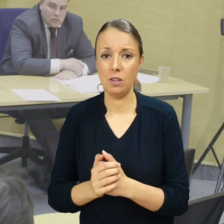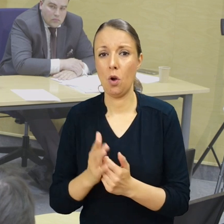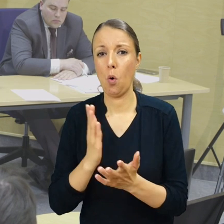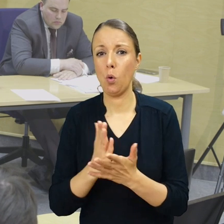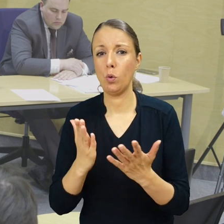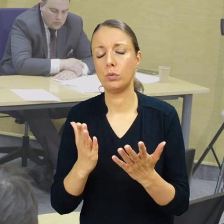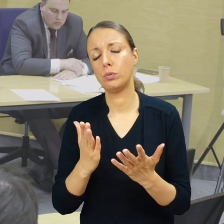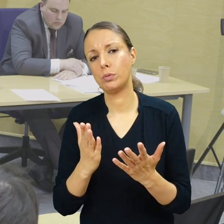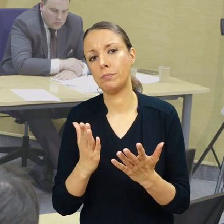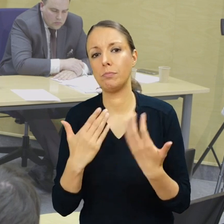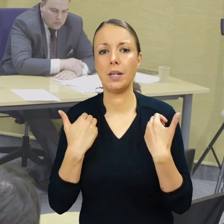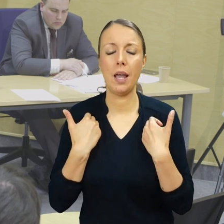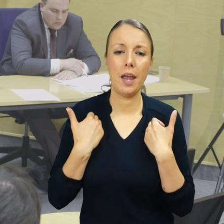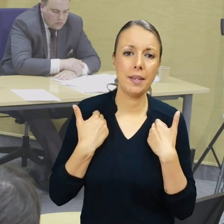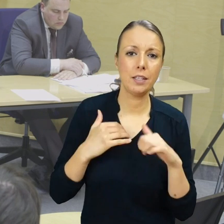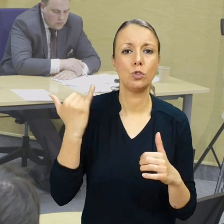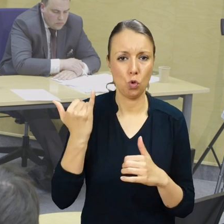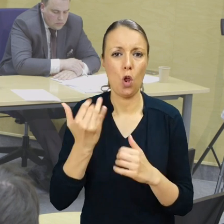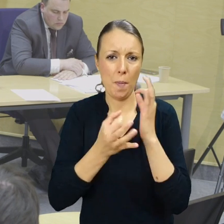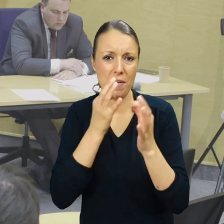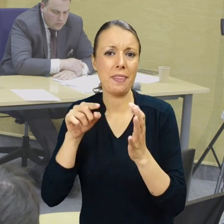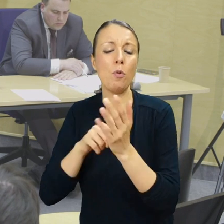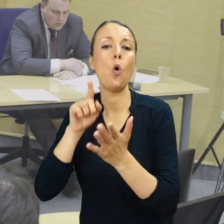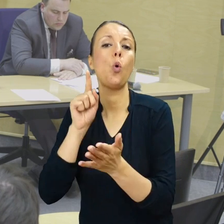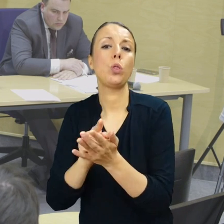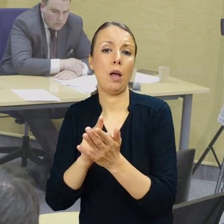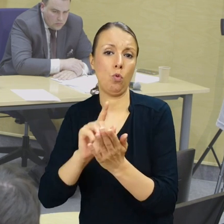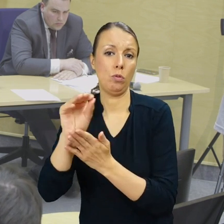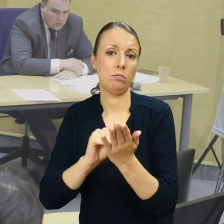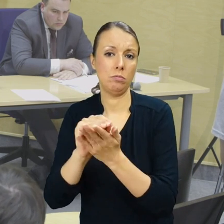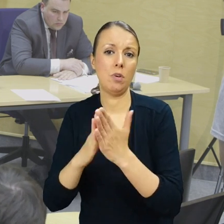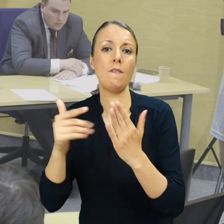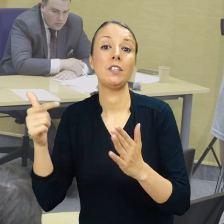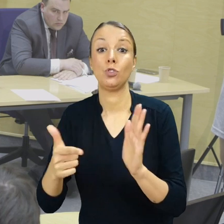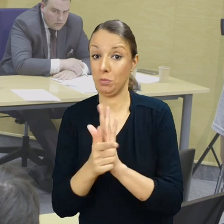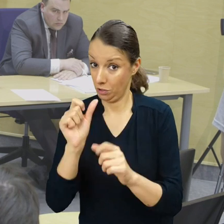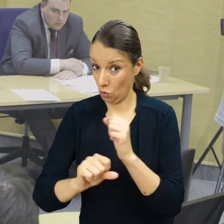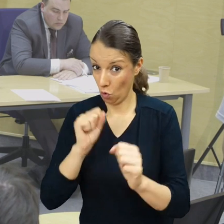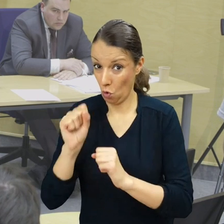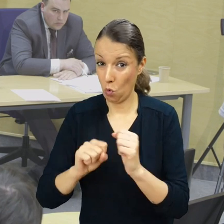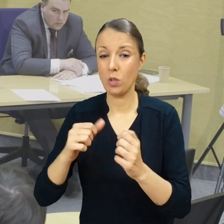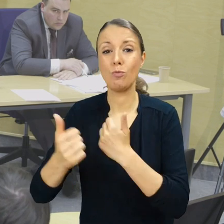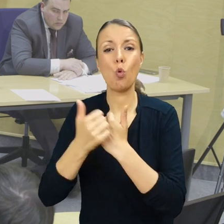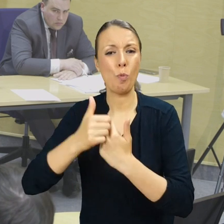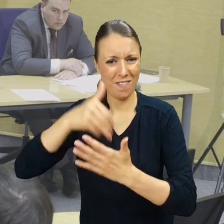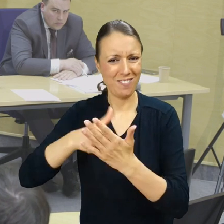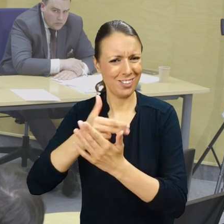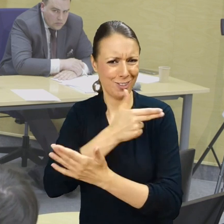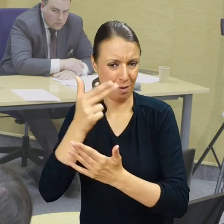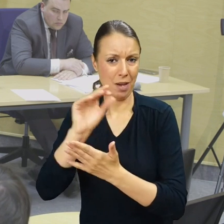którą udało się tutaj opublikować w 2017 roku na temat dokumentu wewnętrznego, bo